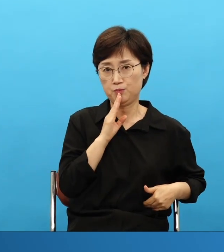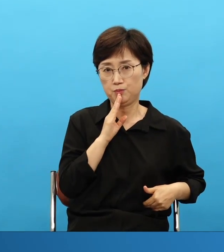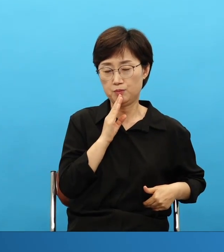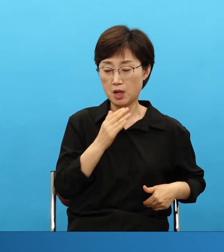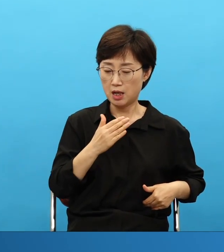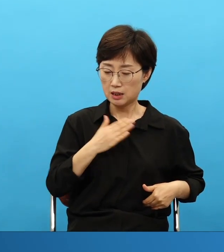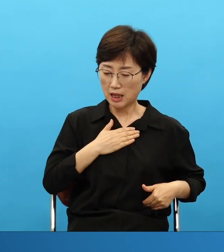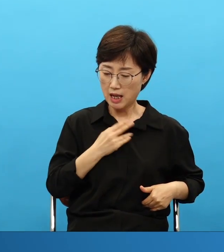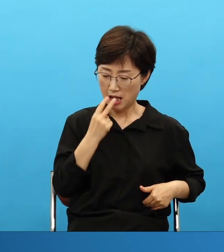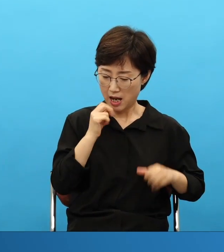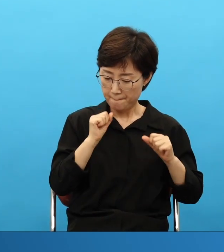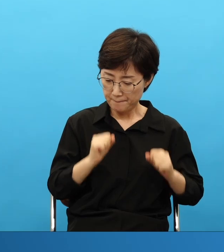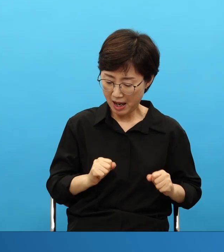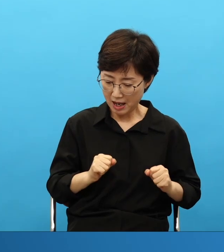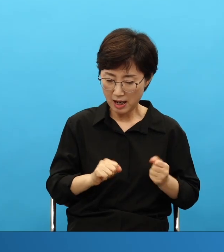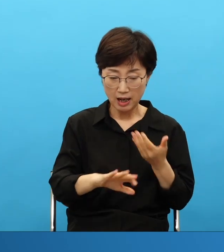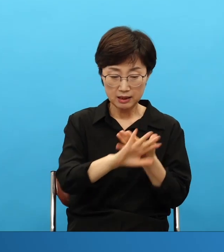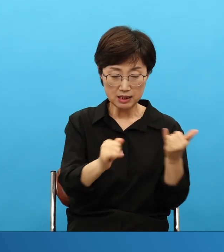우리의 힘으로 안되는